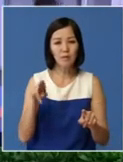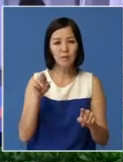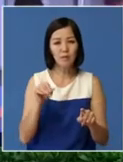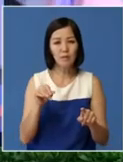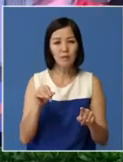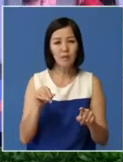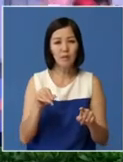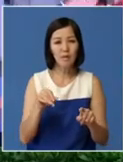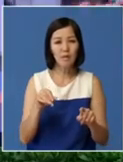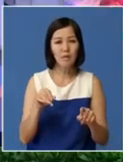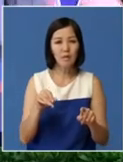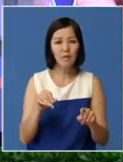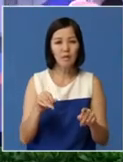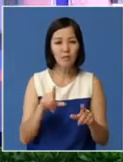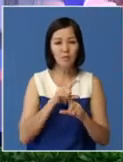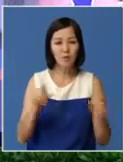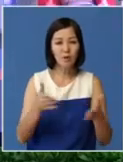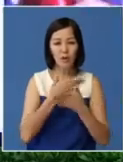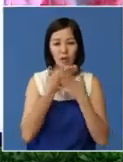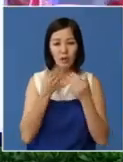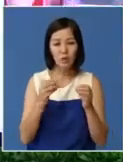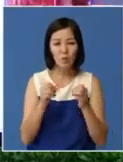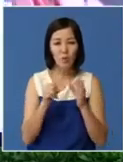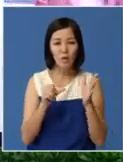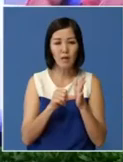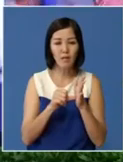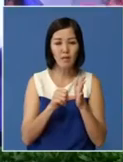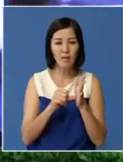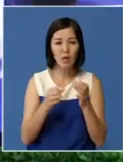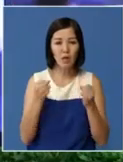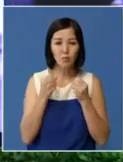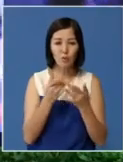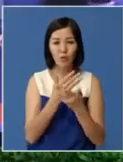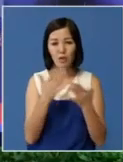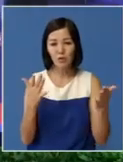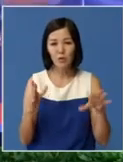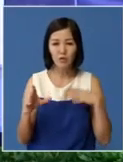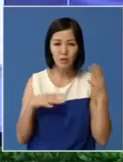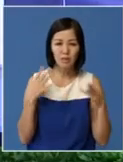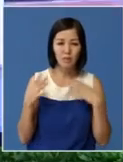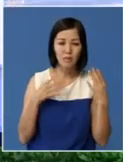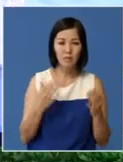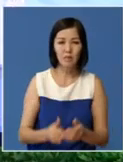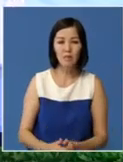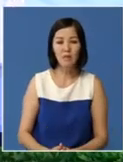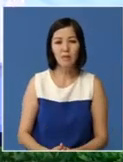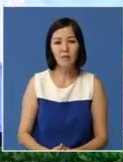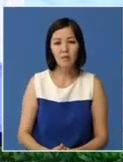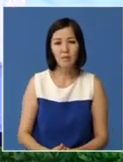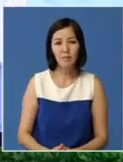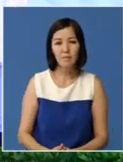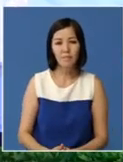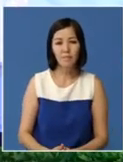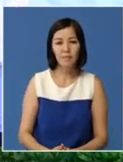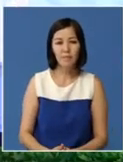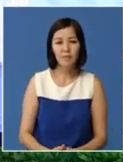кешенде 16 спорт түрінен жаттықтырылады. Мен ойлайым, осындай енді дәрежедегі спорт кешенде әлем